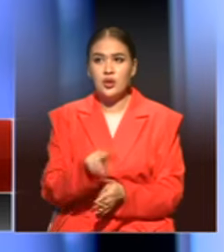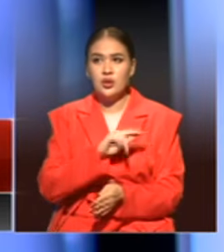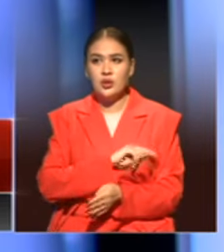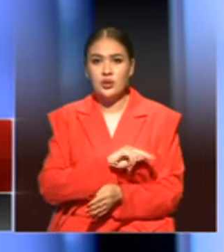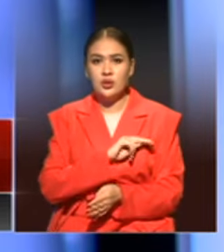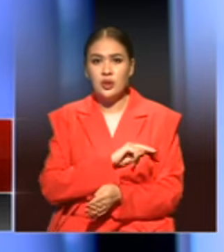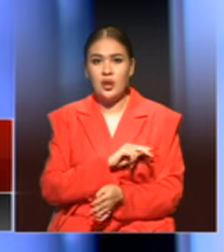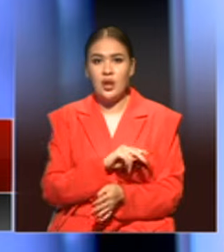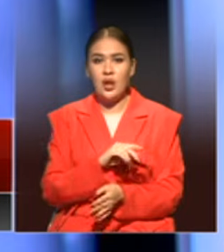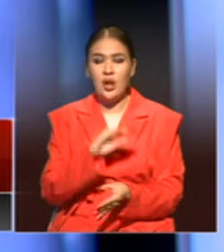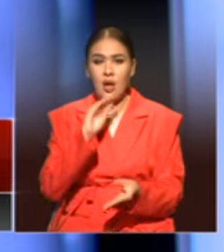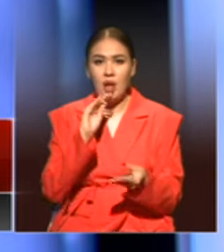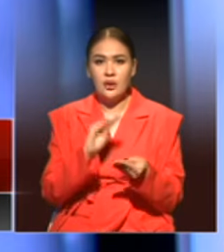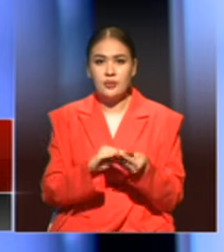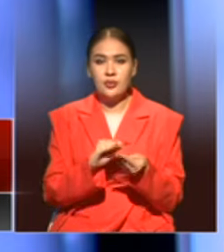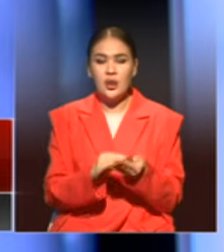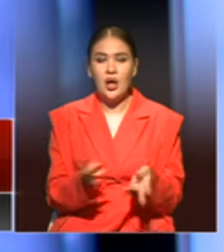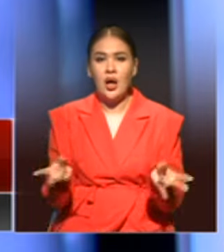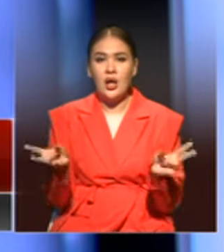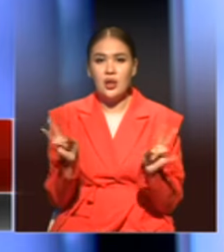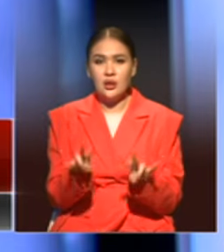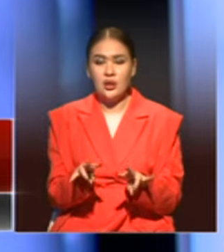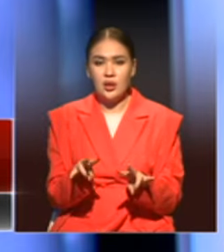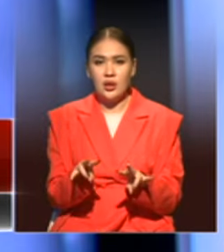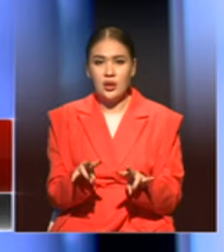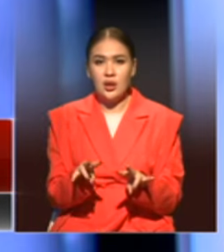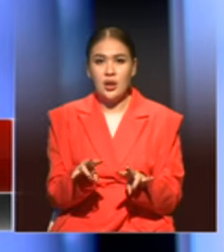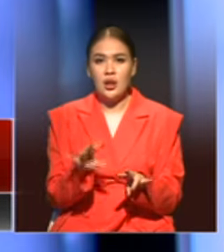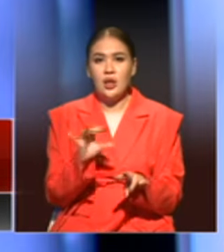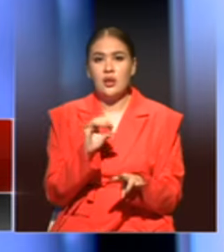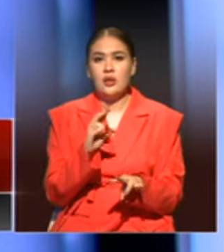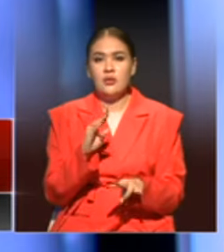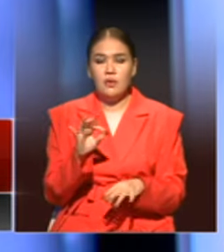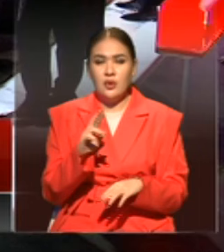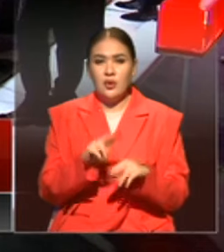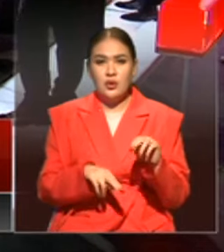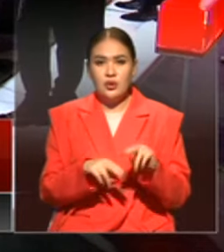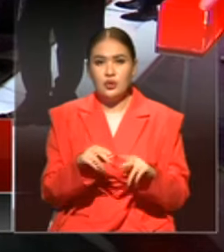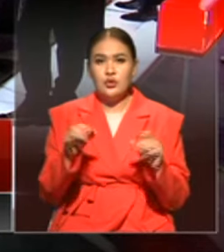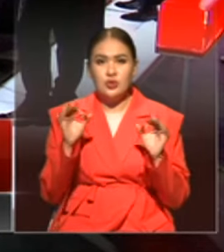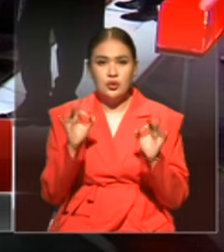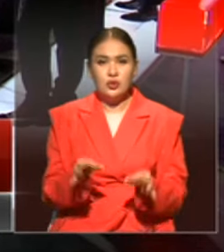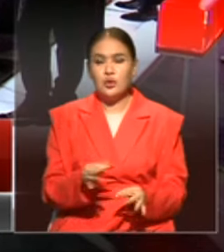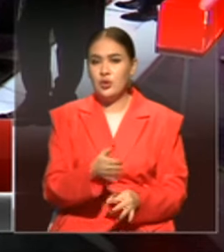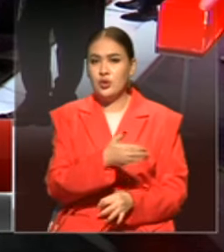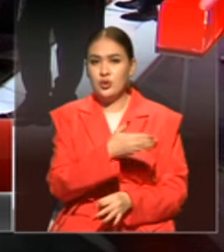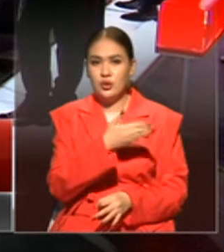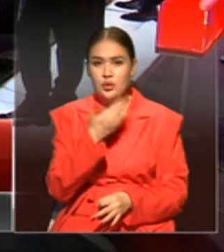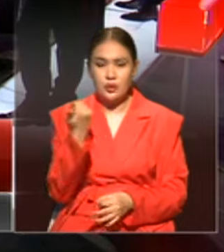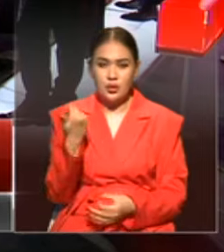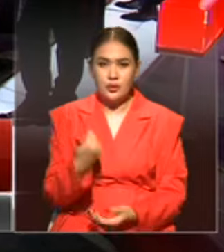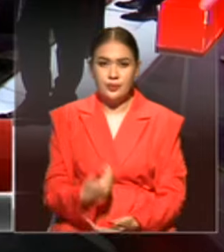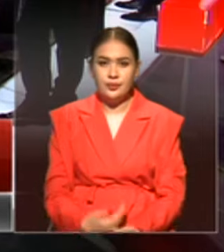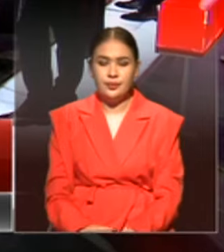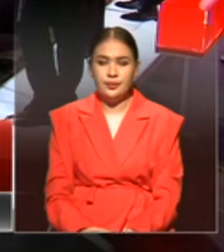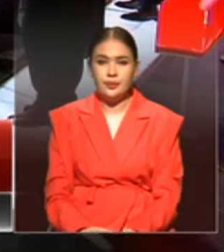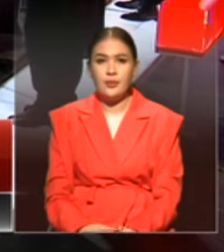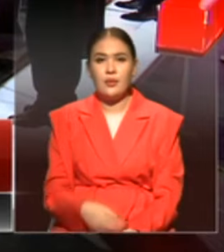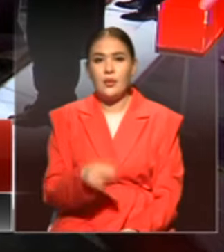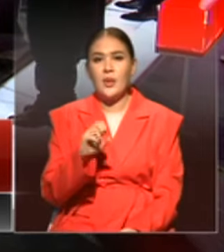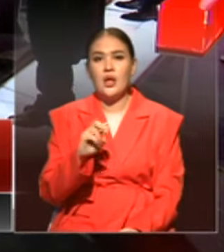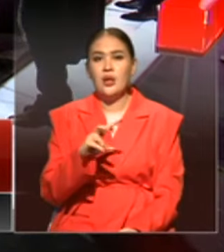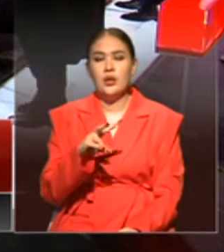осы қалдықтарды инфрақұрылымын дұрыс қалыптастырмағандығынан сондай ақ